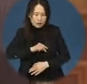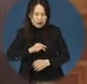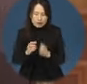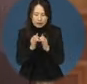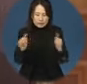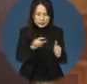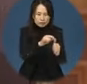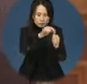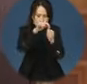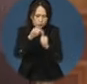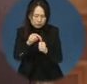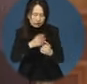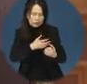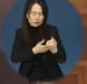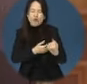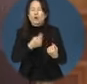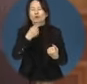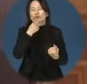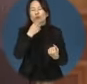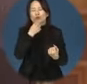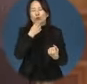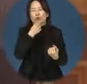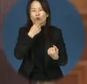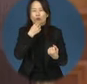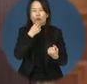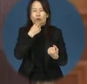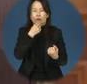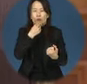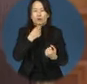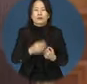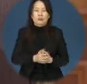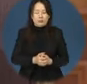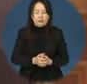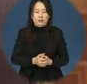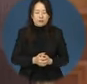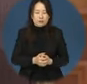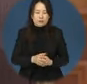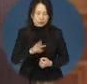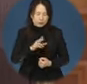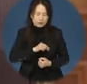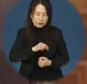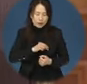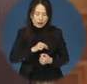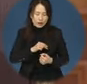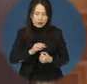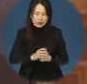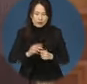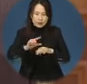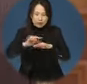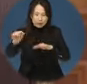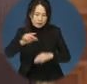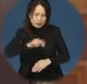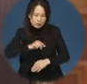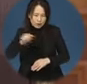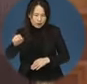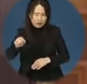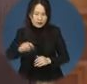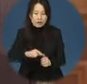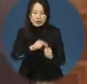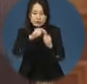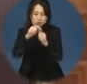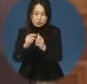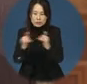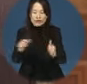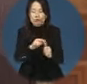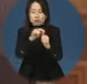자치단체장 분들이 하던 인 사건인데 그걸 의외의 인사권을 모두 털려서 의회가 자율적으로 인사를 할 수